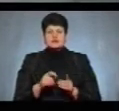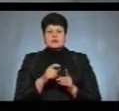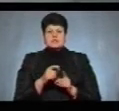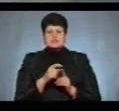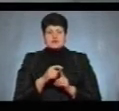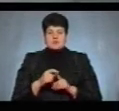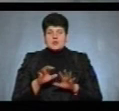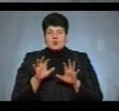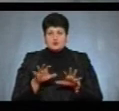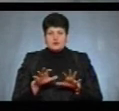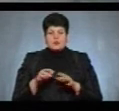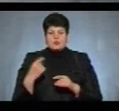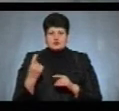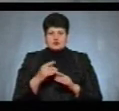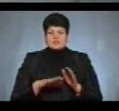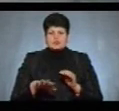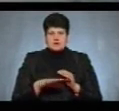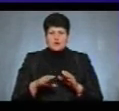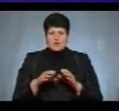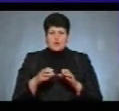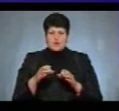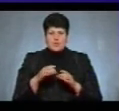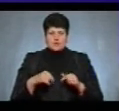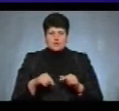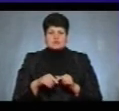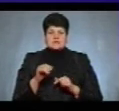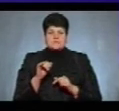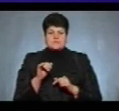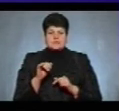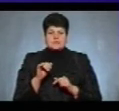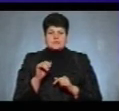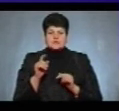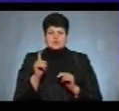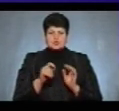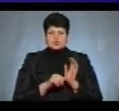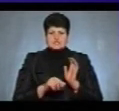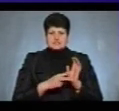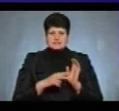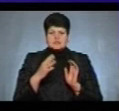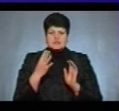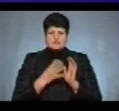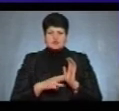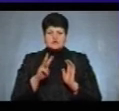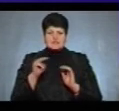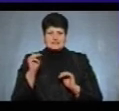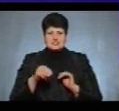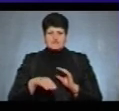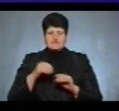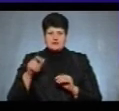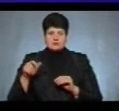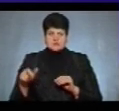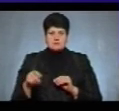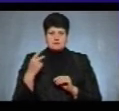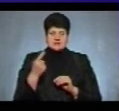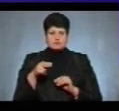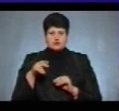обласного територіального округу номер 167 Івана Маковського, проголосували 92 тисячі виборців. На першому місці – Петро Порошенко, на другому